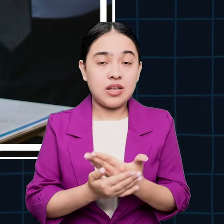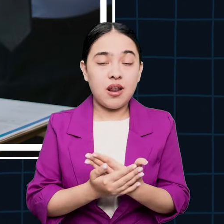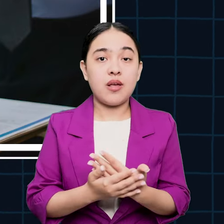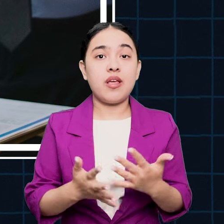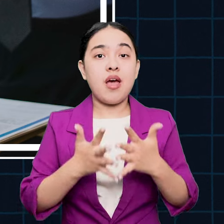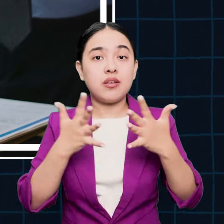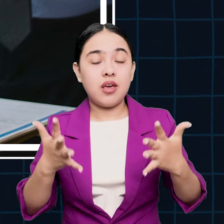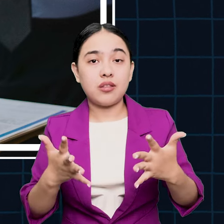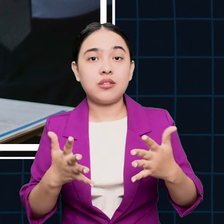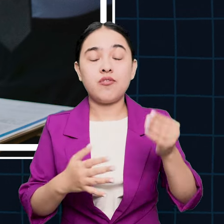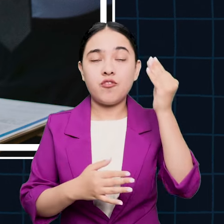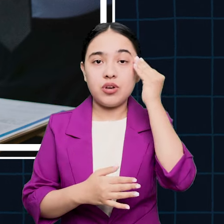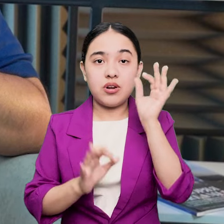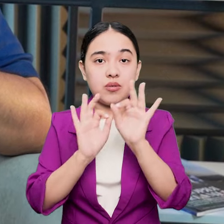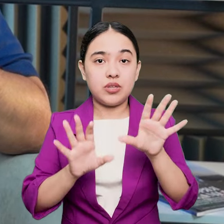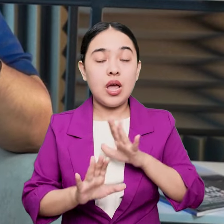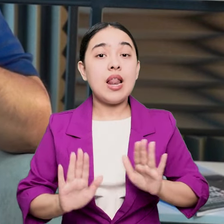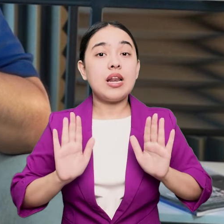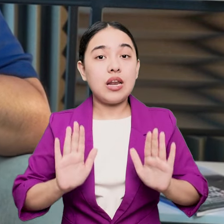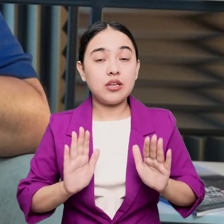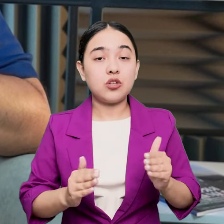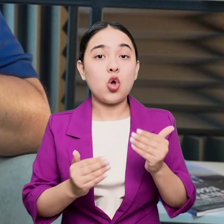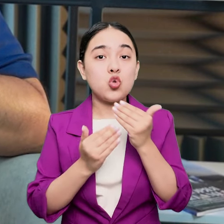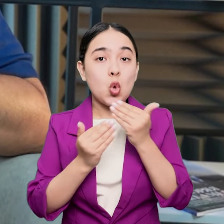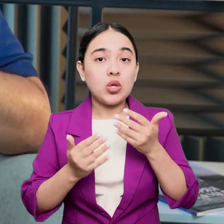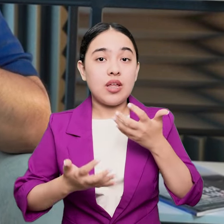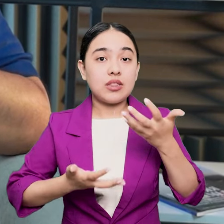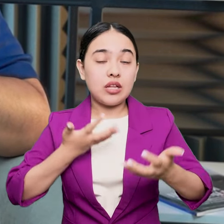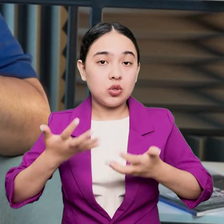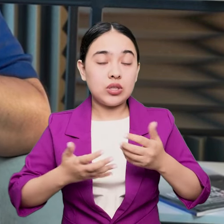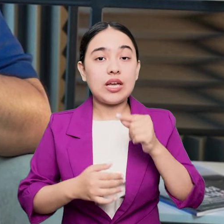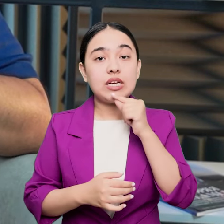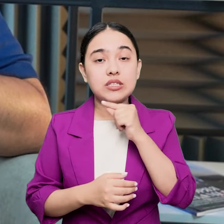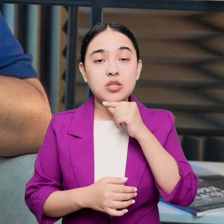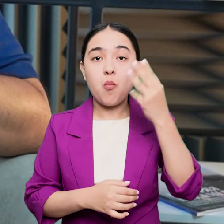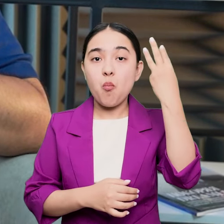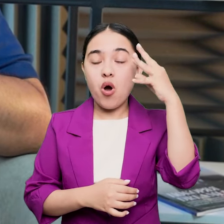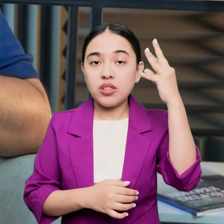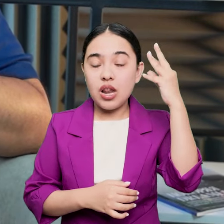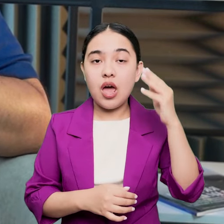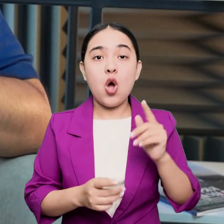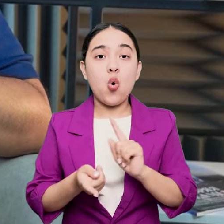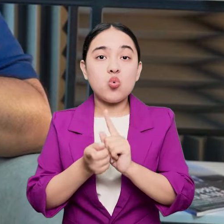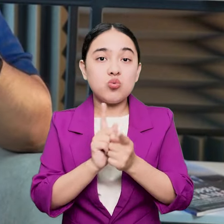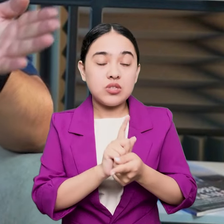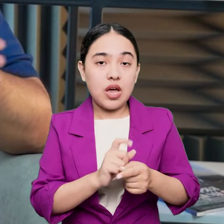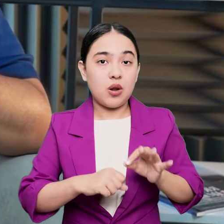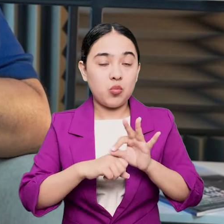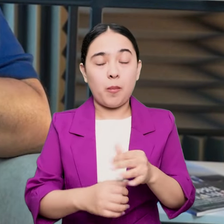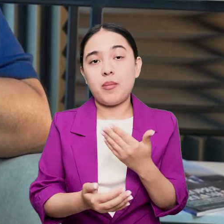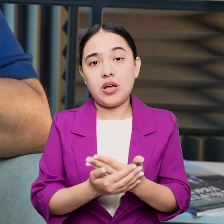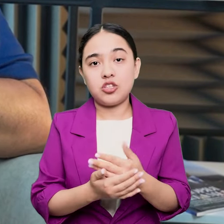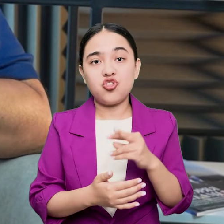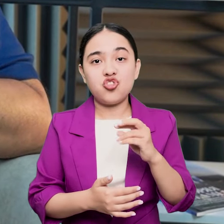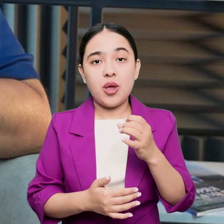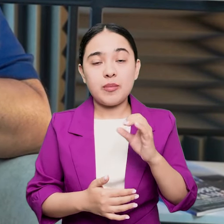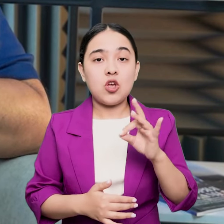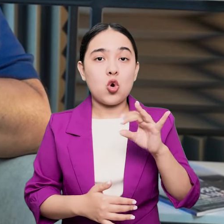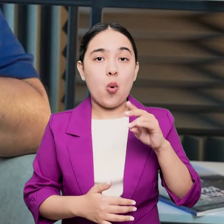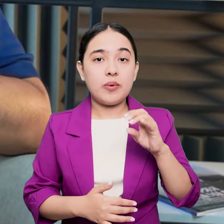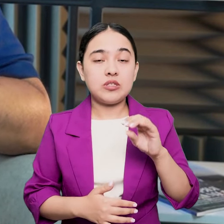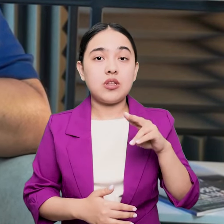katta fikrlarni ilgari surardik. Lekin so'nggi tadqiqotlar iqtisodiyotni modellarini o'zgartirib yubordi. Masalan, James Robinson